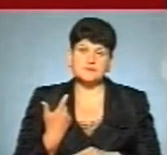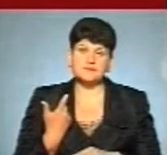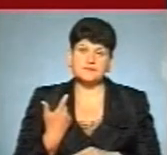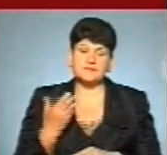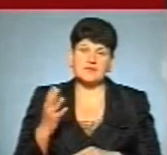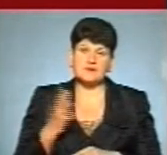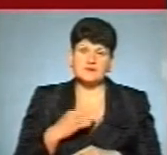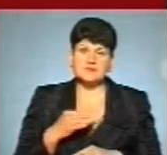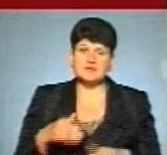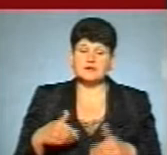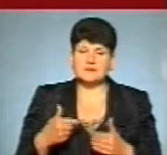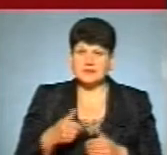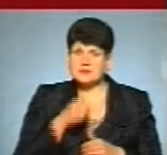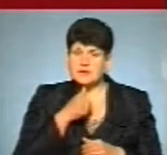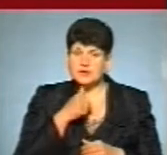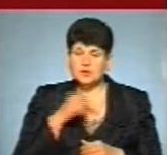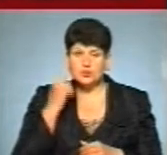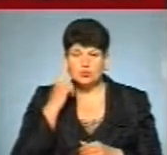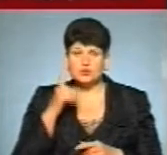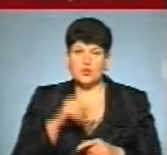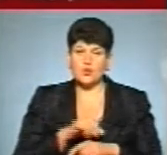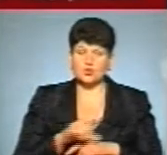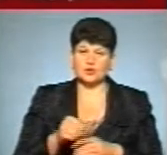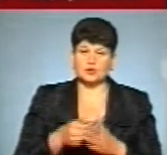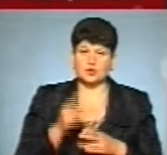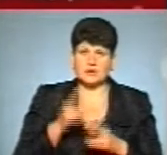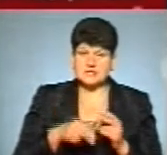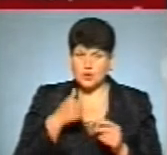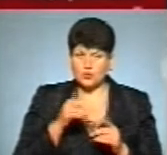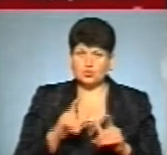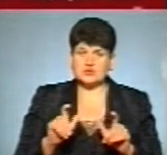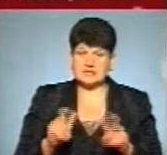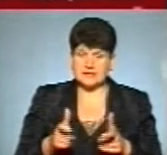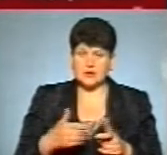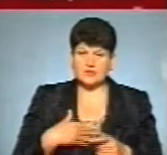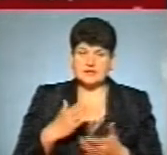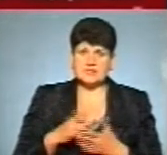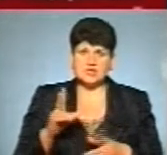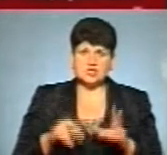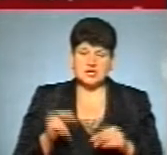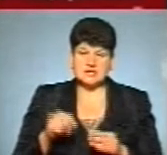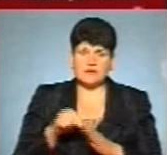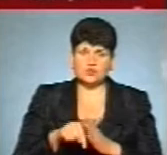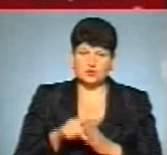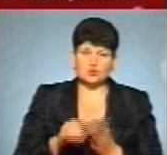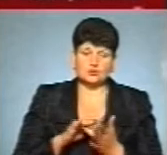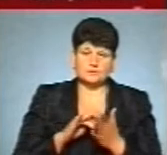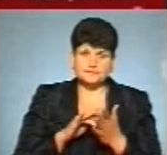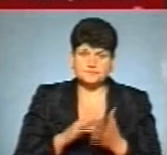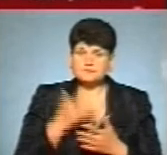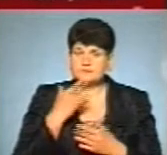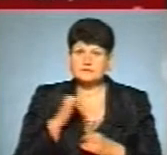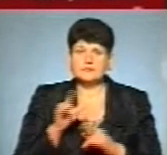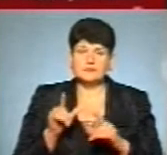всі ставили експерти думку, що от кордони будуть до кінця року закриті, і в нас є великий шанс для внутрішнього туризму, бо все ж закрито, нема куди